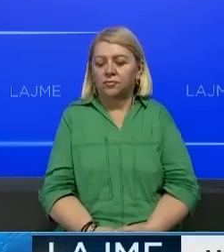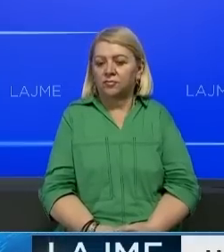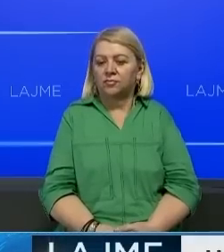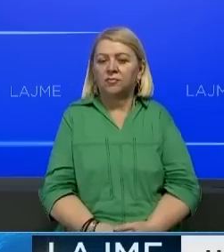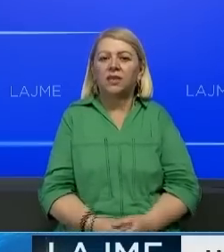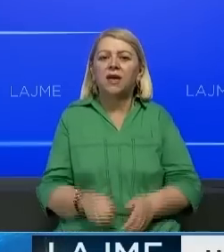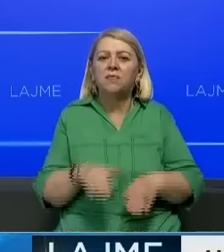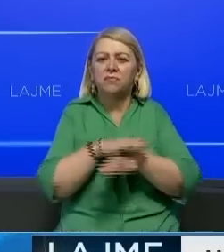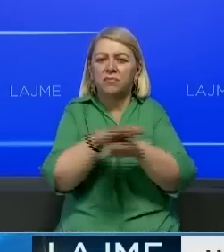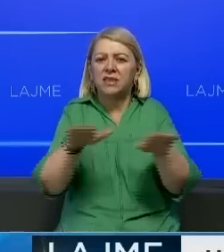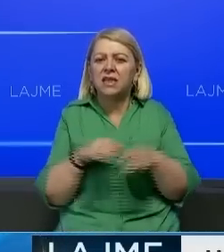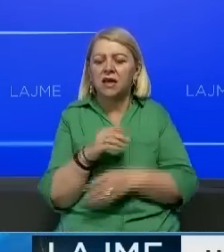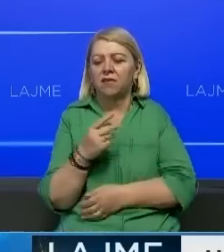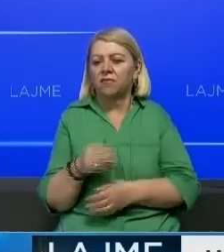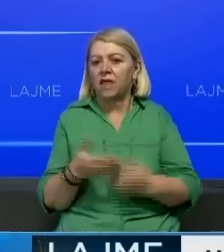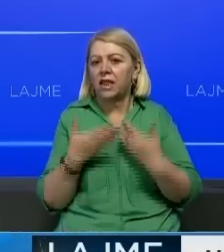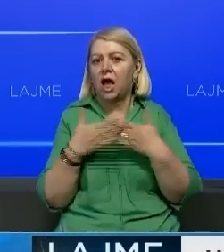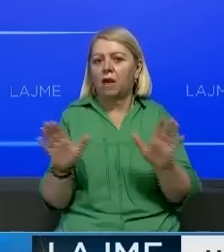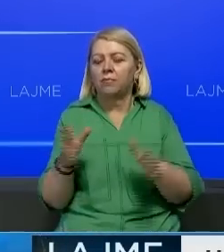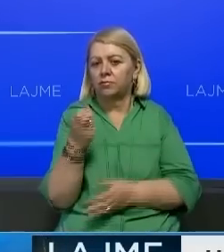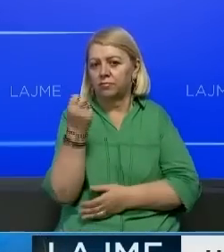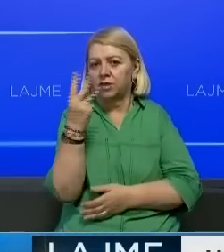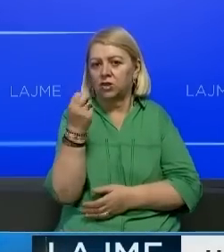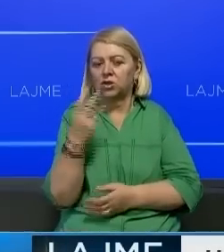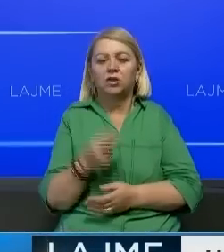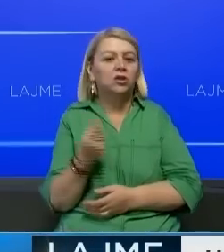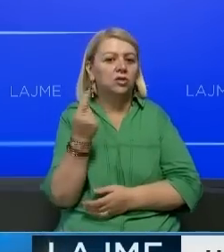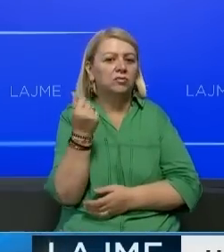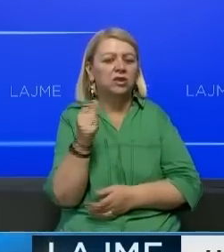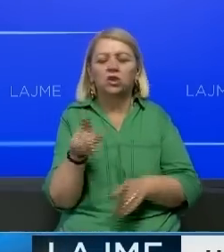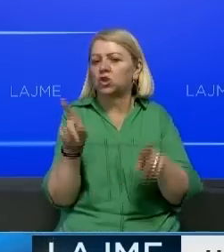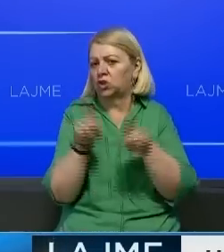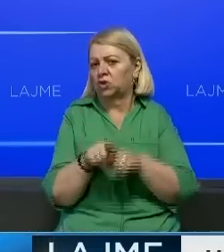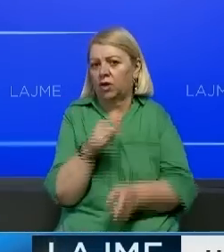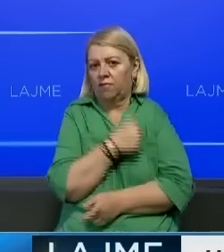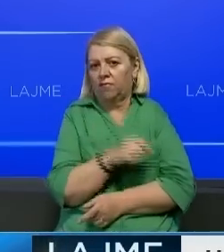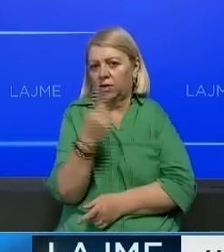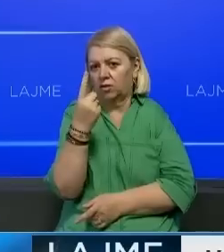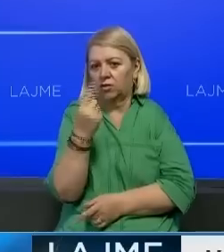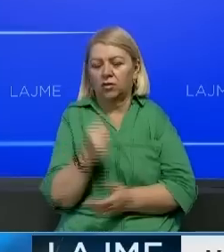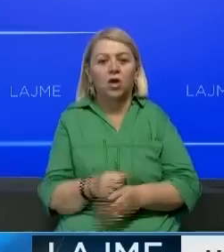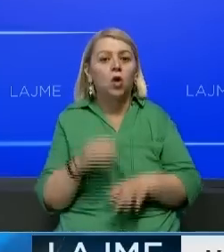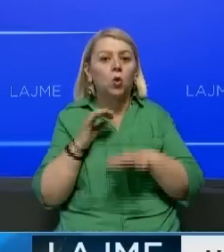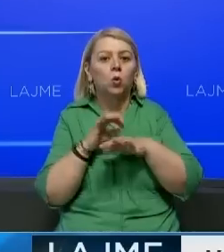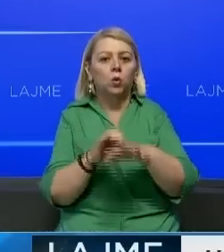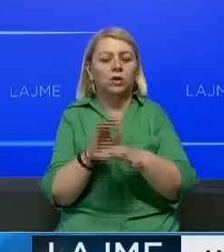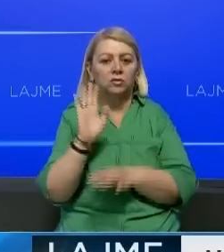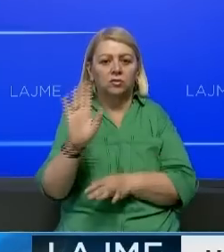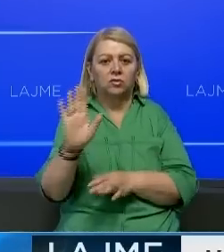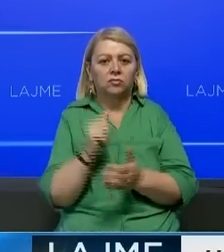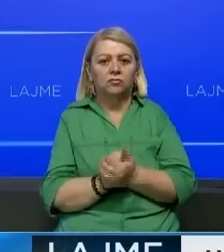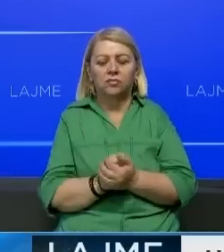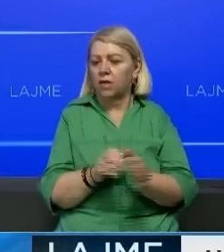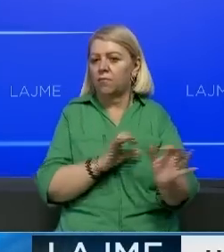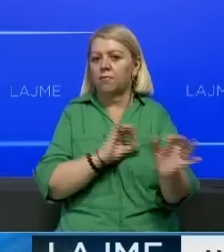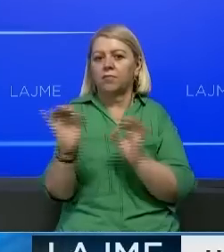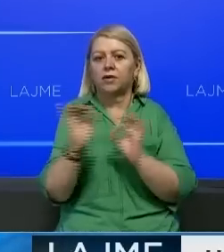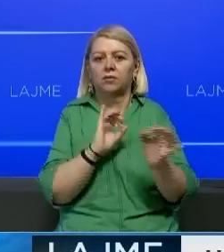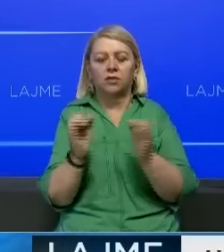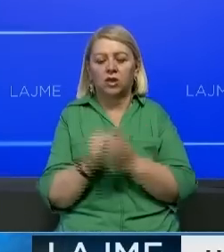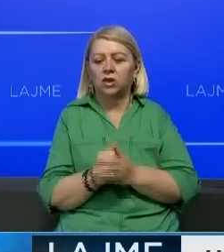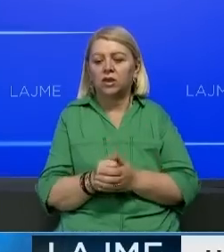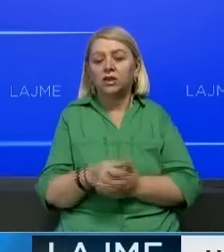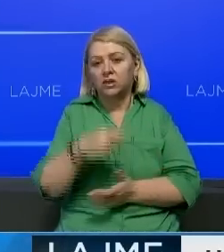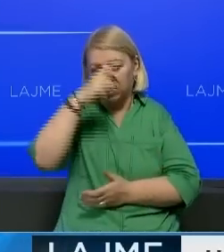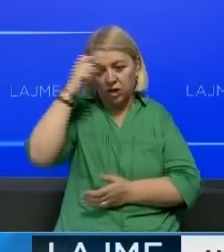Pishina vetë me Prishtinës është hapur. Çmimet e hyrjes janë të njëjta me vitin e kaluar. Udhëheqësit e saj kanë thënë se janë të përgatitur që këtë sezon